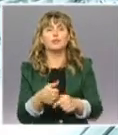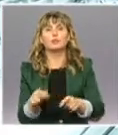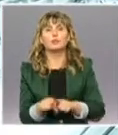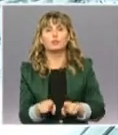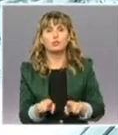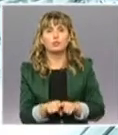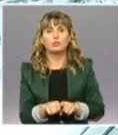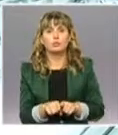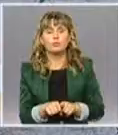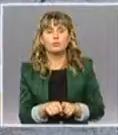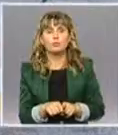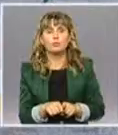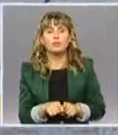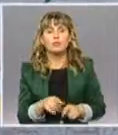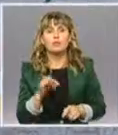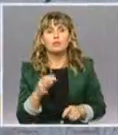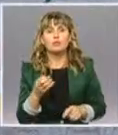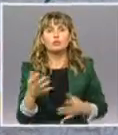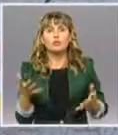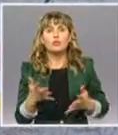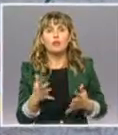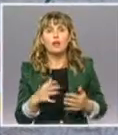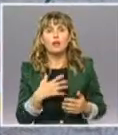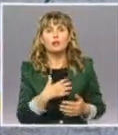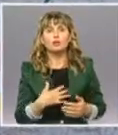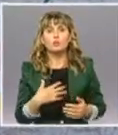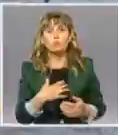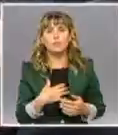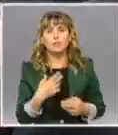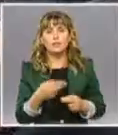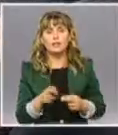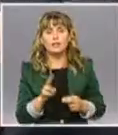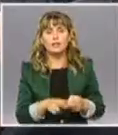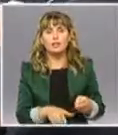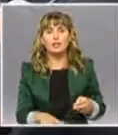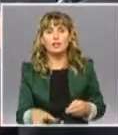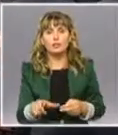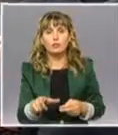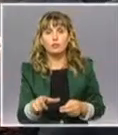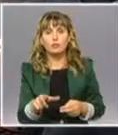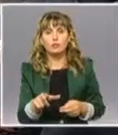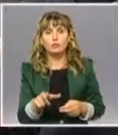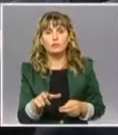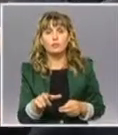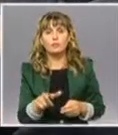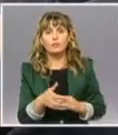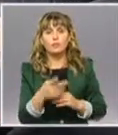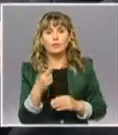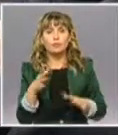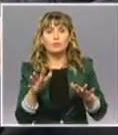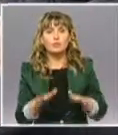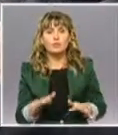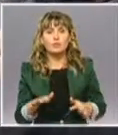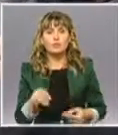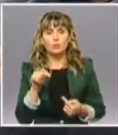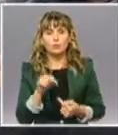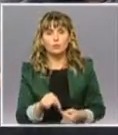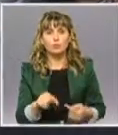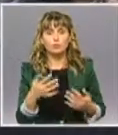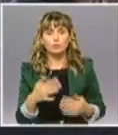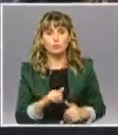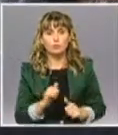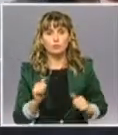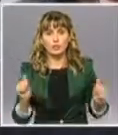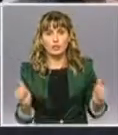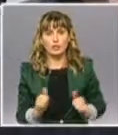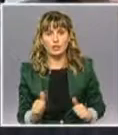быть конкурентоспособным на рынке. И еще какая особенность этой дороги, она вот на двух местах подходов к самому Жаркенту,